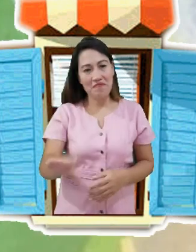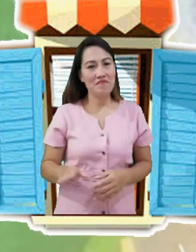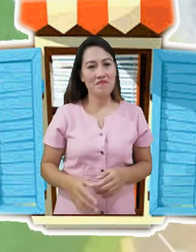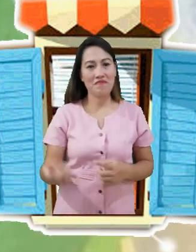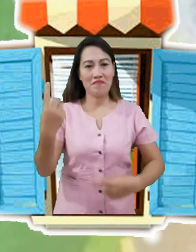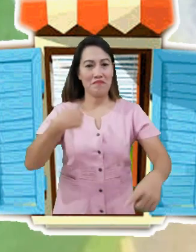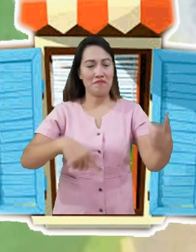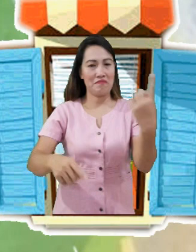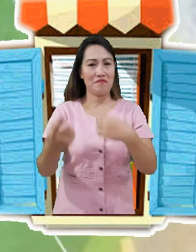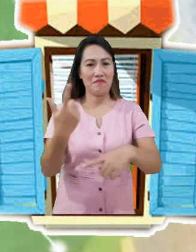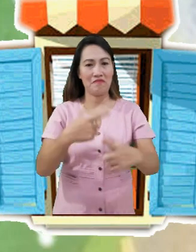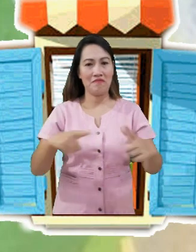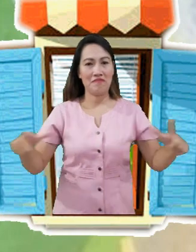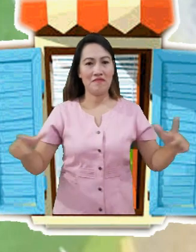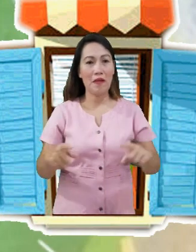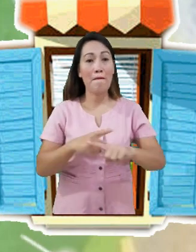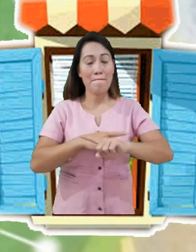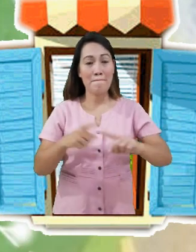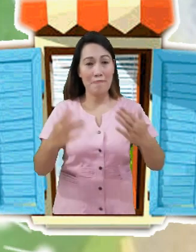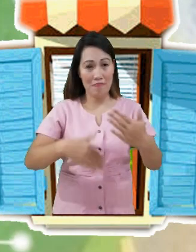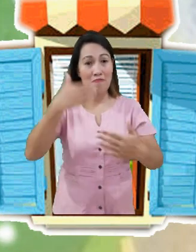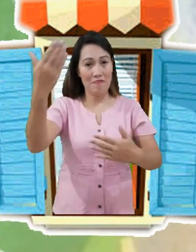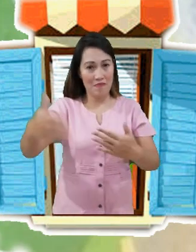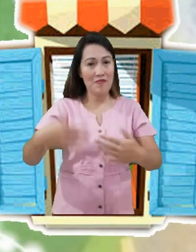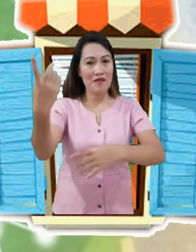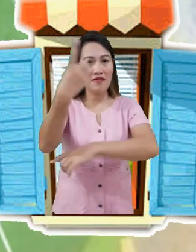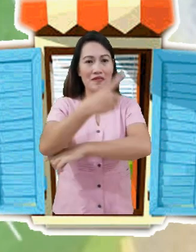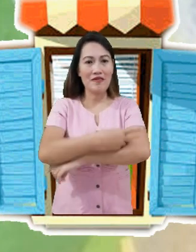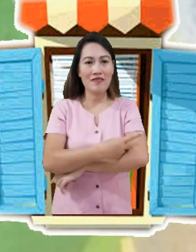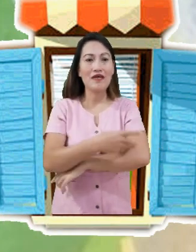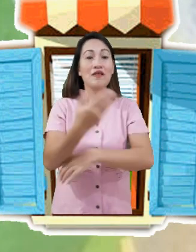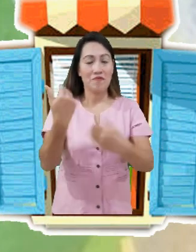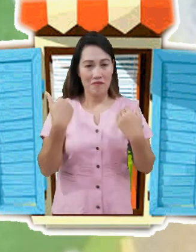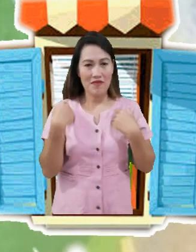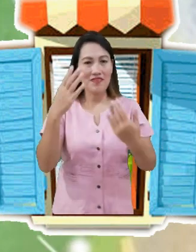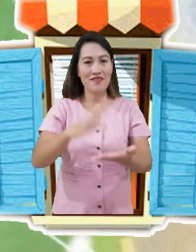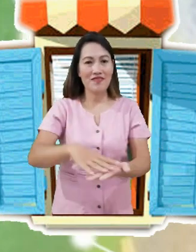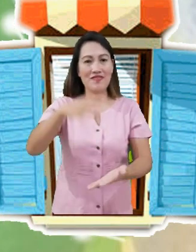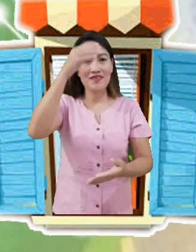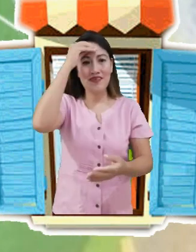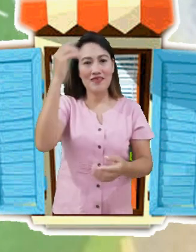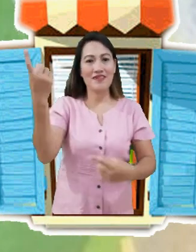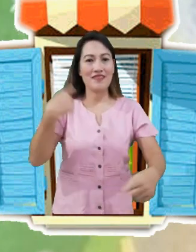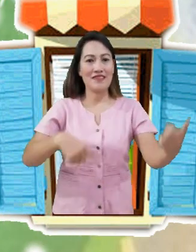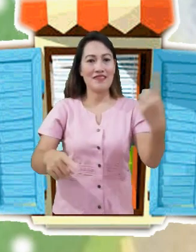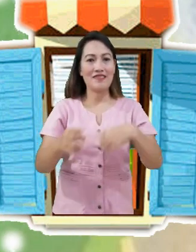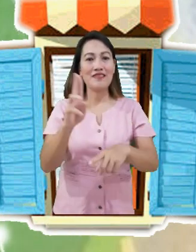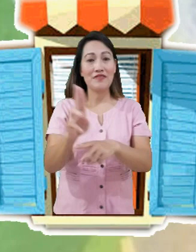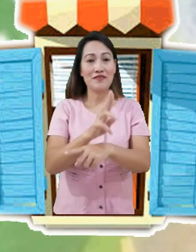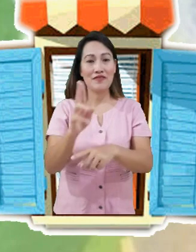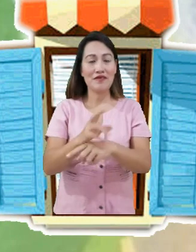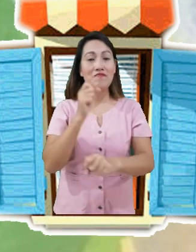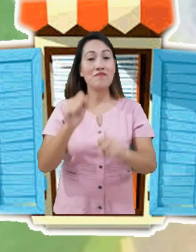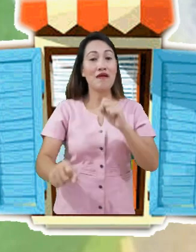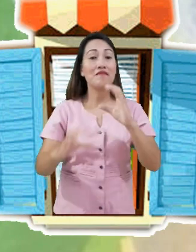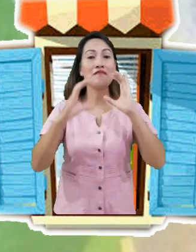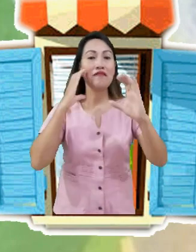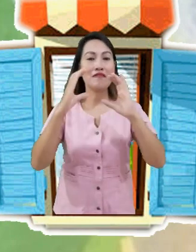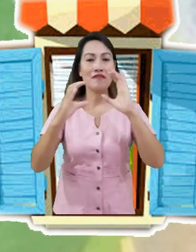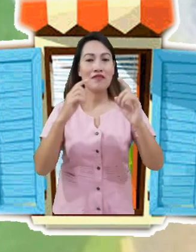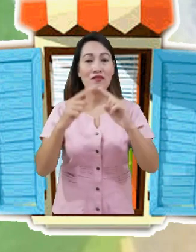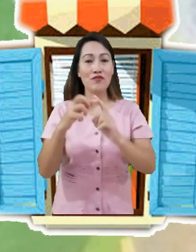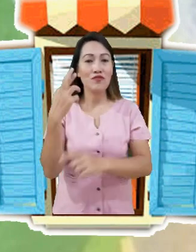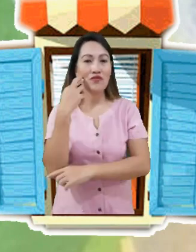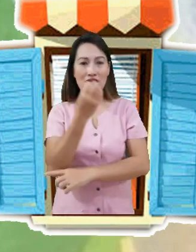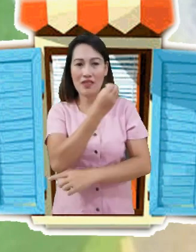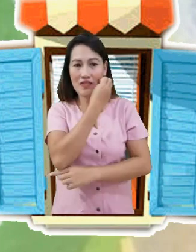language. Pero lumipas ang ilang araw at may natutunan akong senyas na nagamit ko upang makipag-usap kay Rosario. Kung